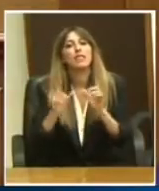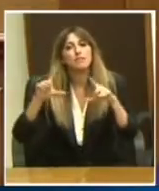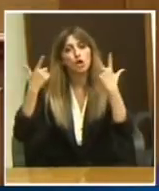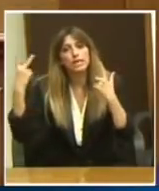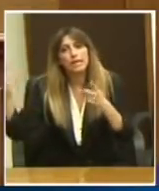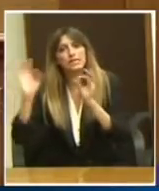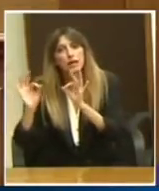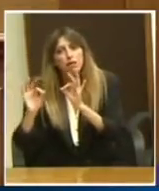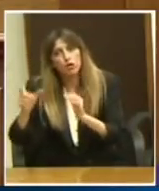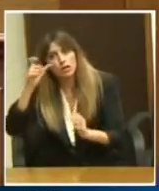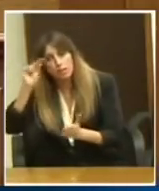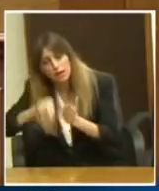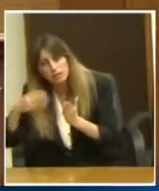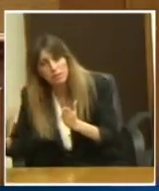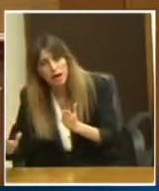αποφάσισε αργότερα να αντισταθεί,